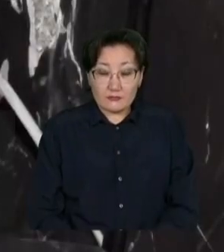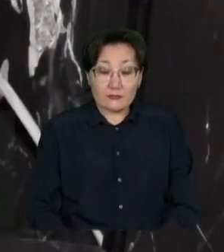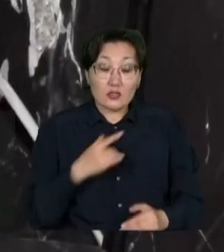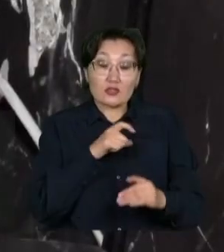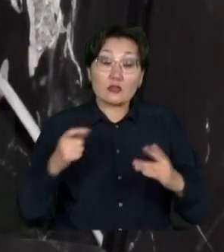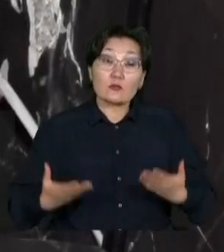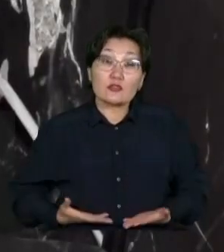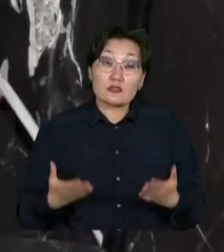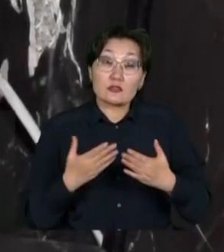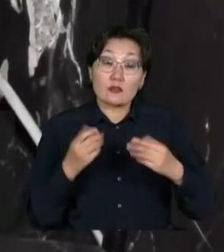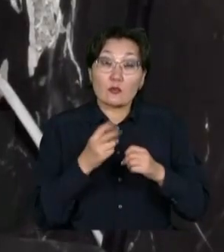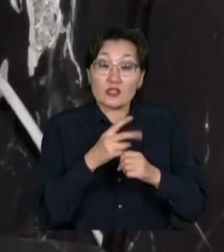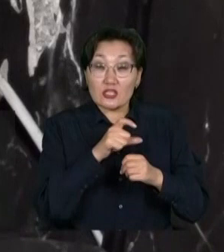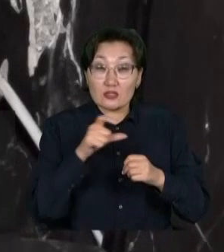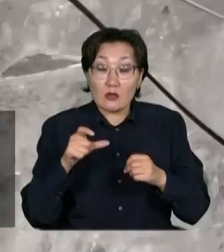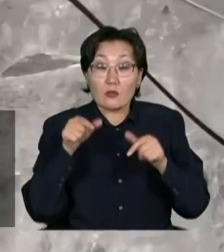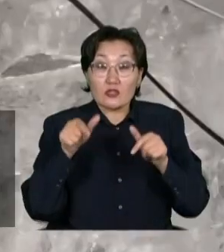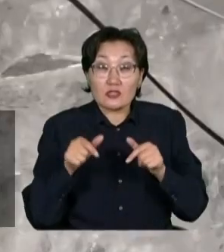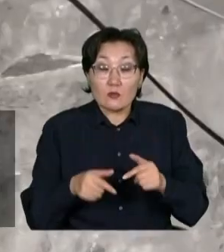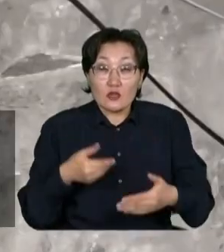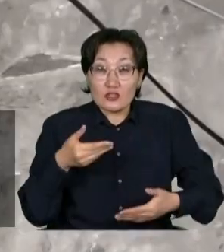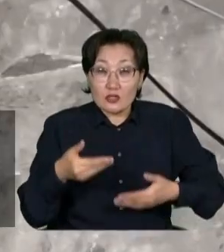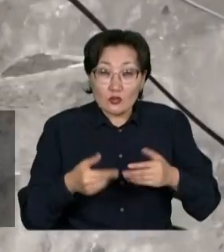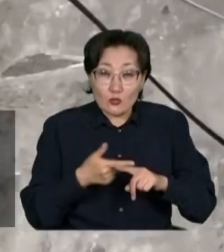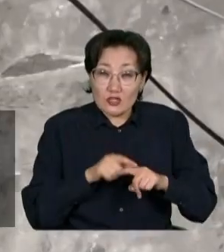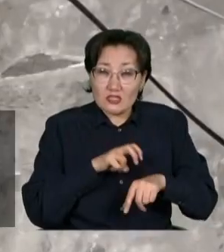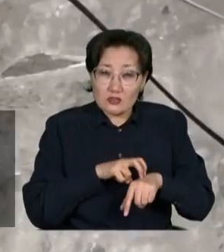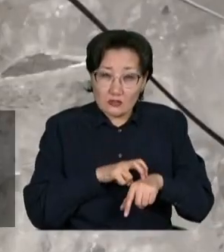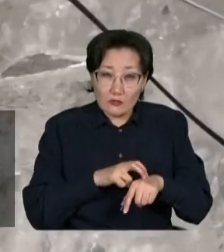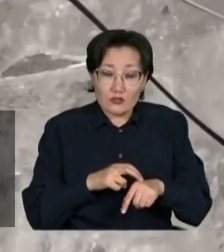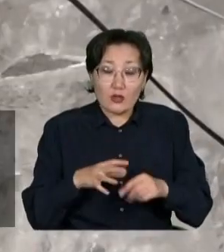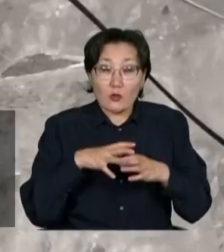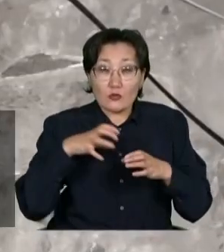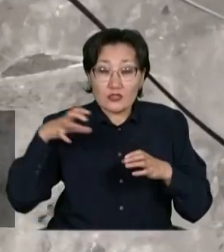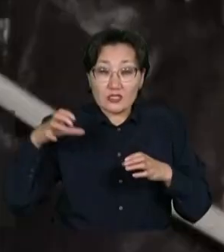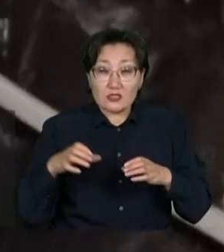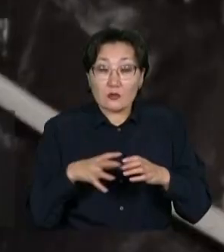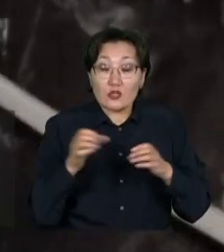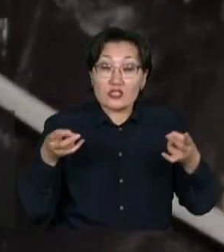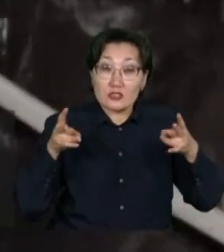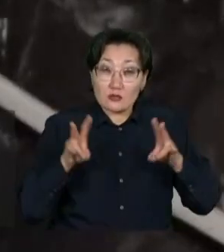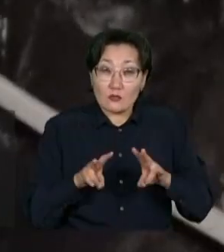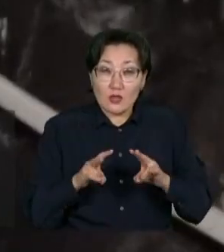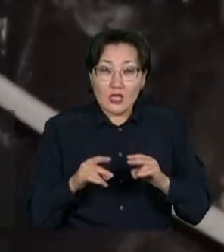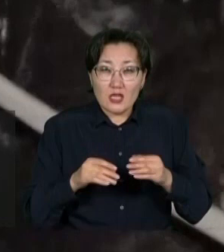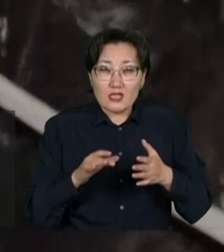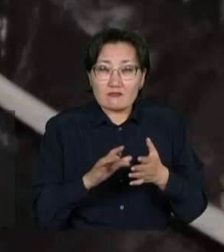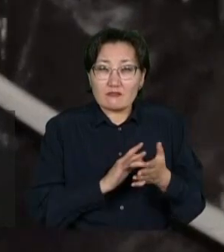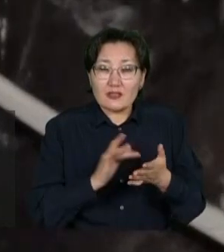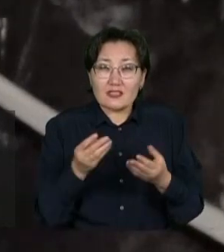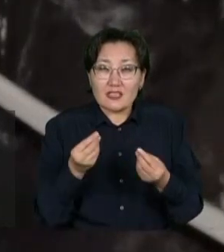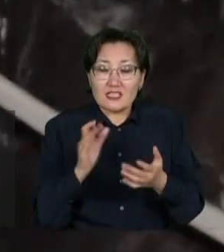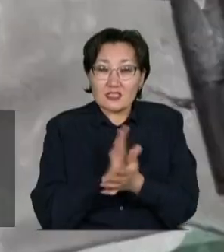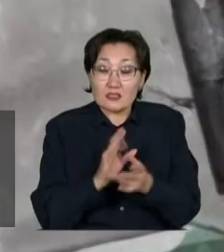Көпқабатты тұрғын үйдің бұл 12-ші қабаты, мұнда аяқ басудың өзі қорқынышты. Қою түтін мен ыстың қалдықтары қара күйі әлі қалып